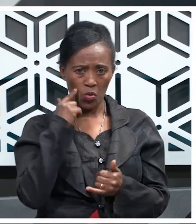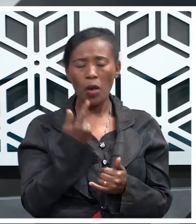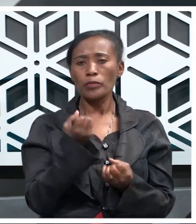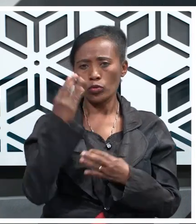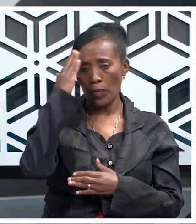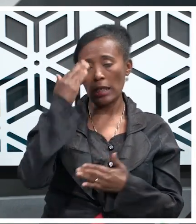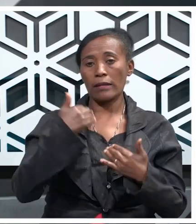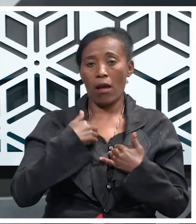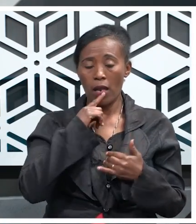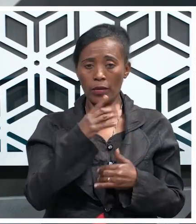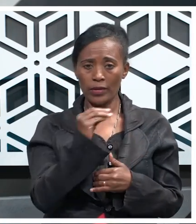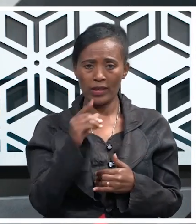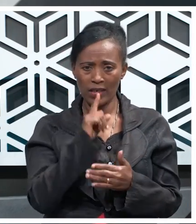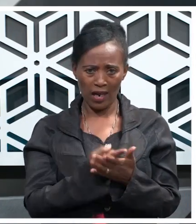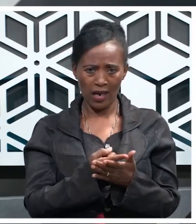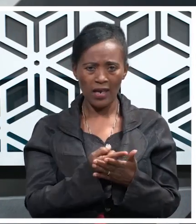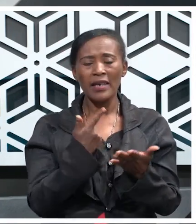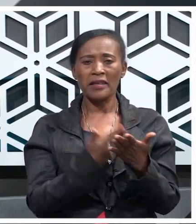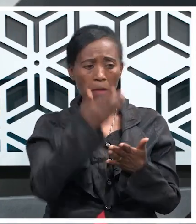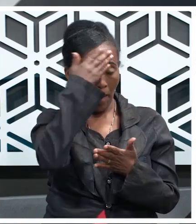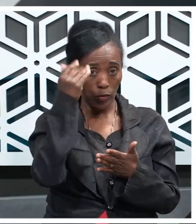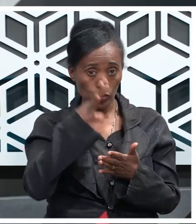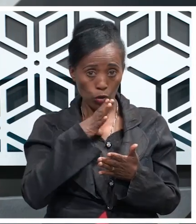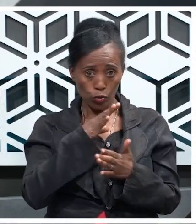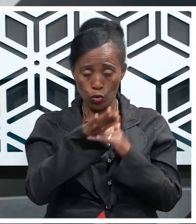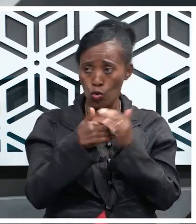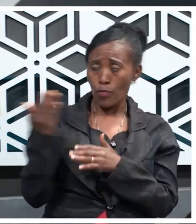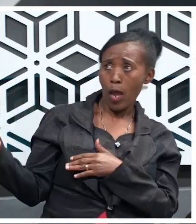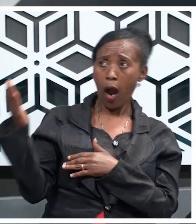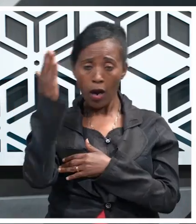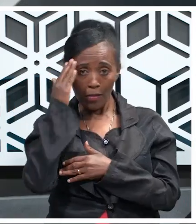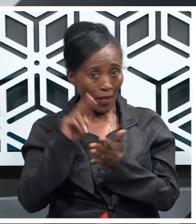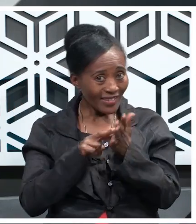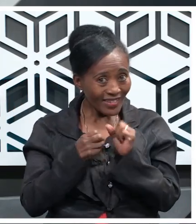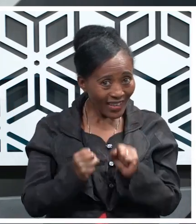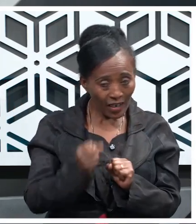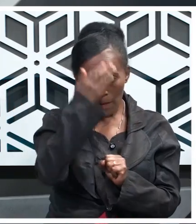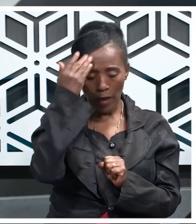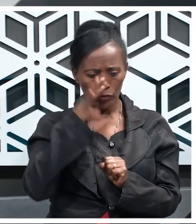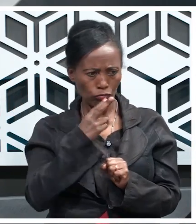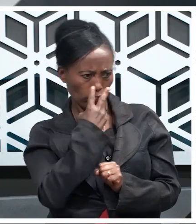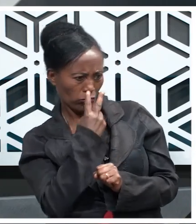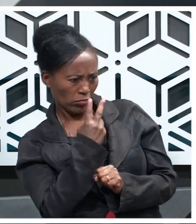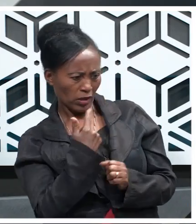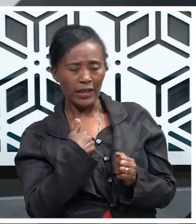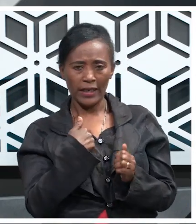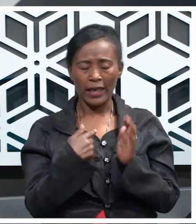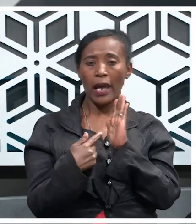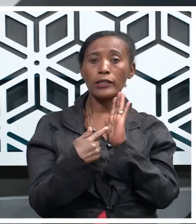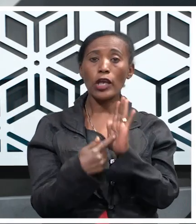አሁን እንኳን ብዙ ሰው የሚያውቀኝ አለና የማያውቁኝ ሰዎች ደግሞ አሉ ያ ሁሉም ሲያውቀኝ አይደለሽ አትይምና የማያውቁኝ ሰዎች